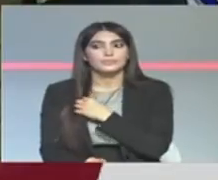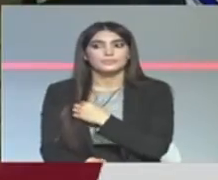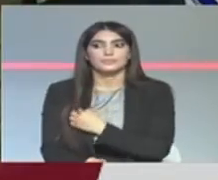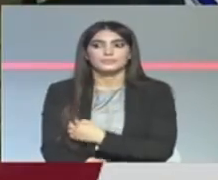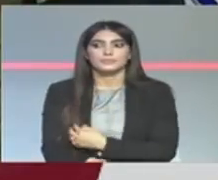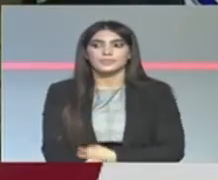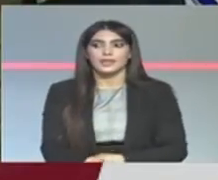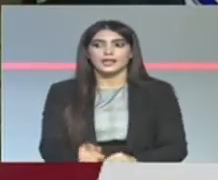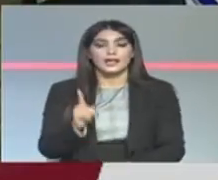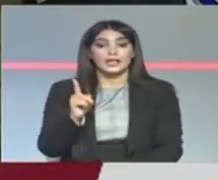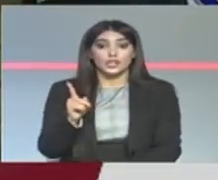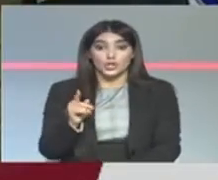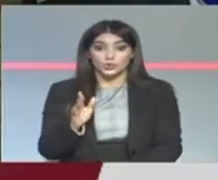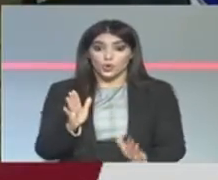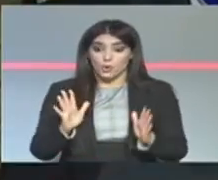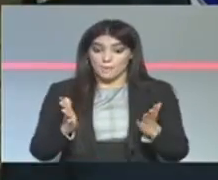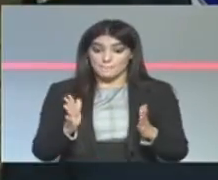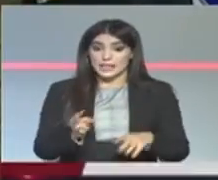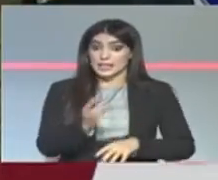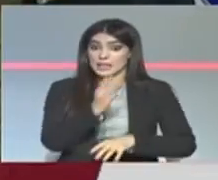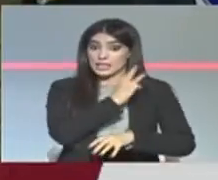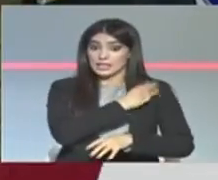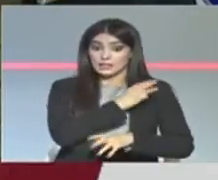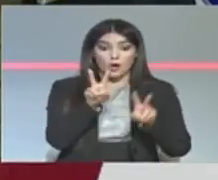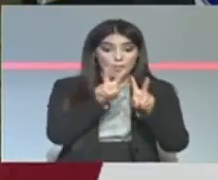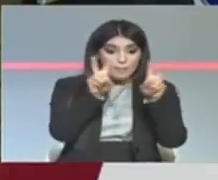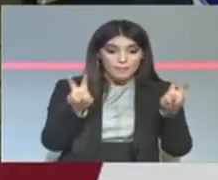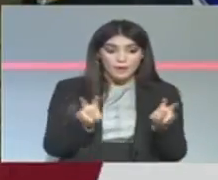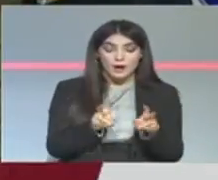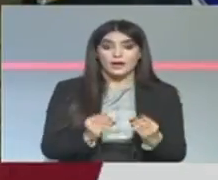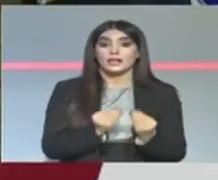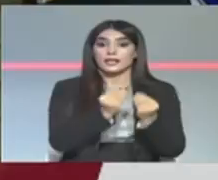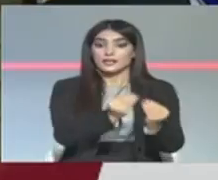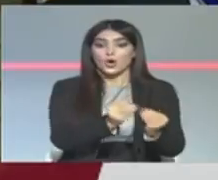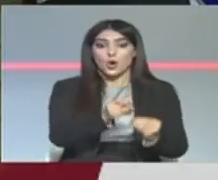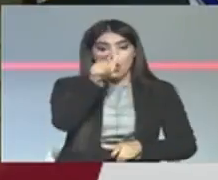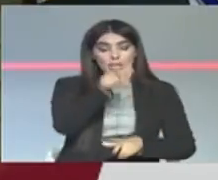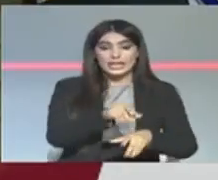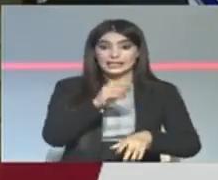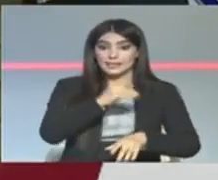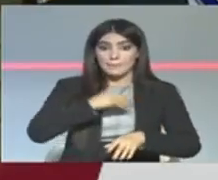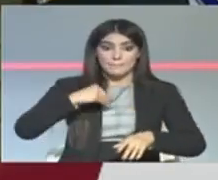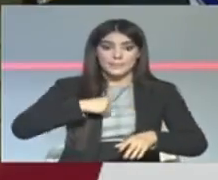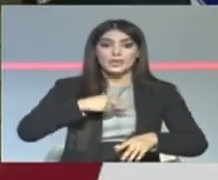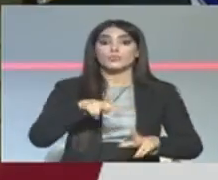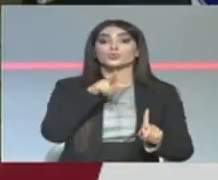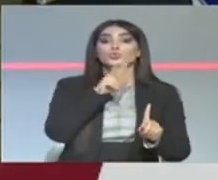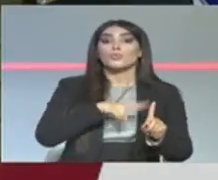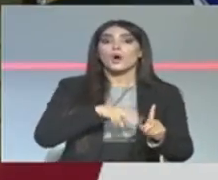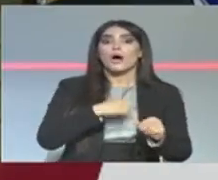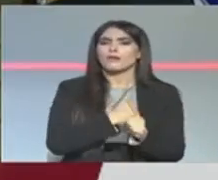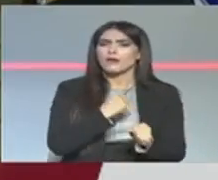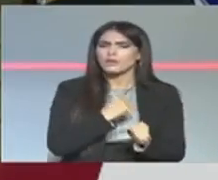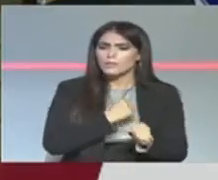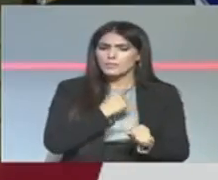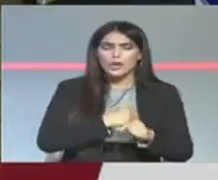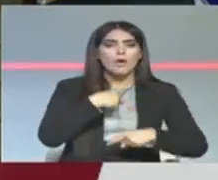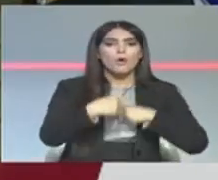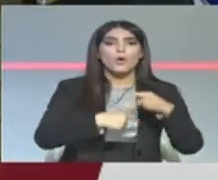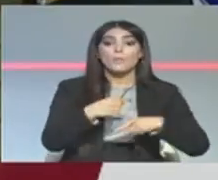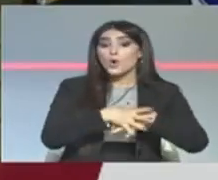تكريمه لانه الطبيب مراب طب هذا القسم منذ شهرين دون الخروج بصفه